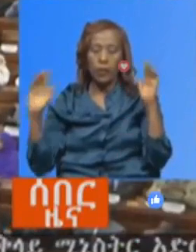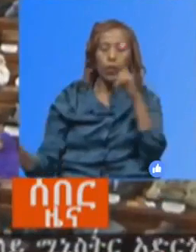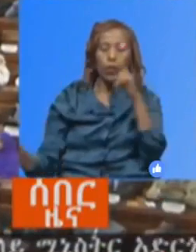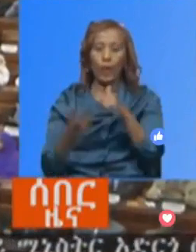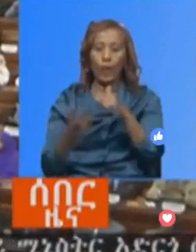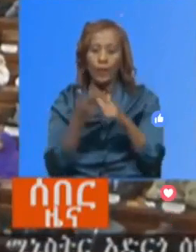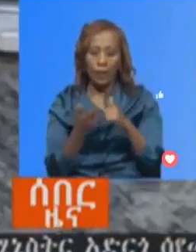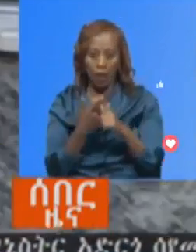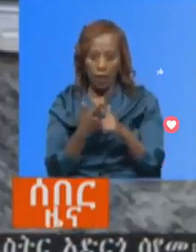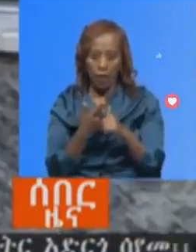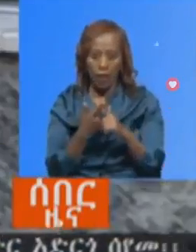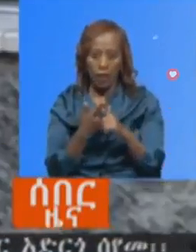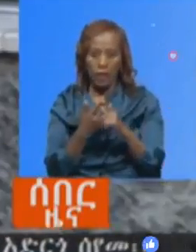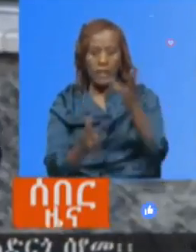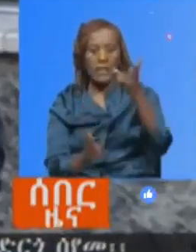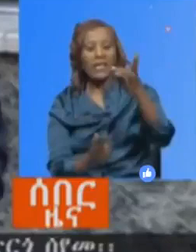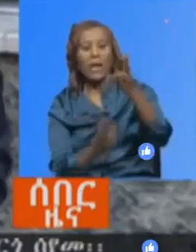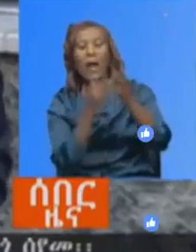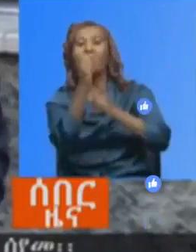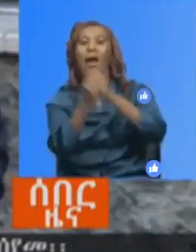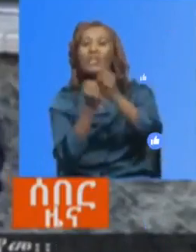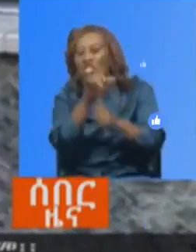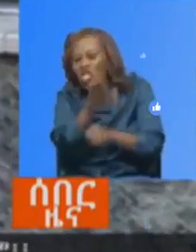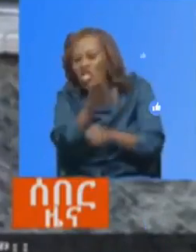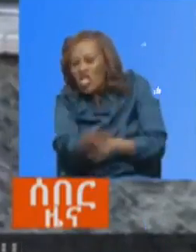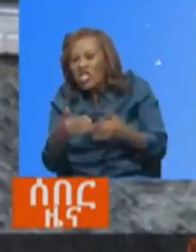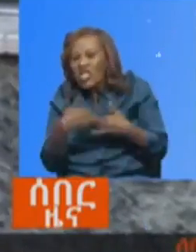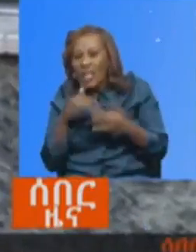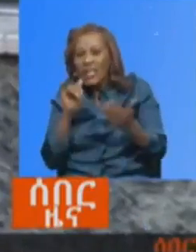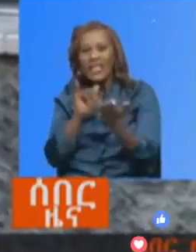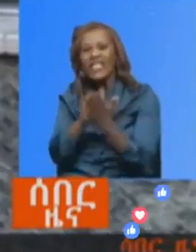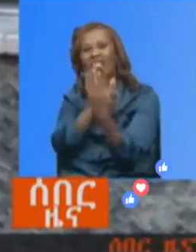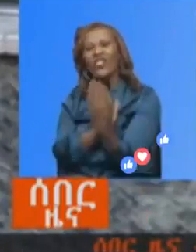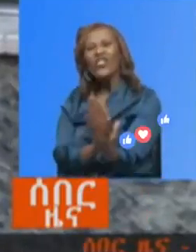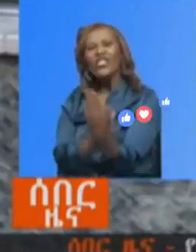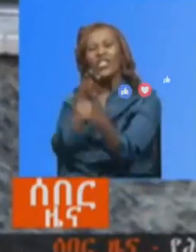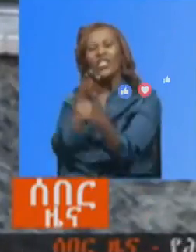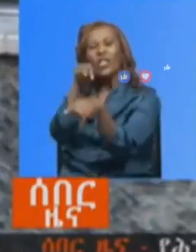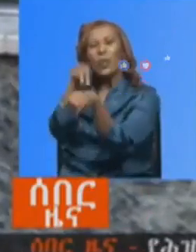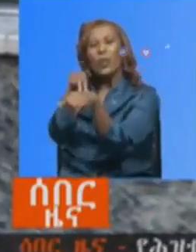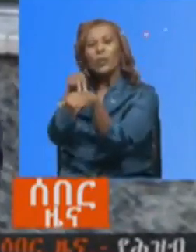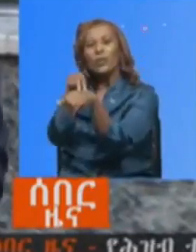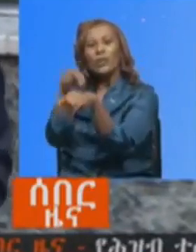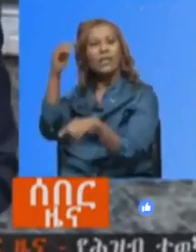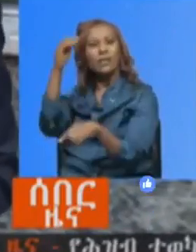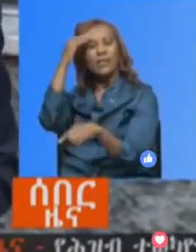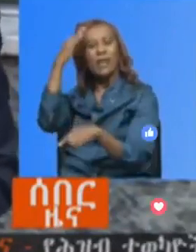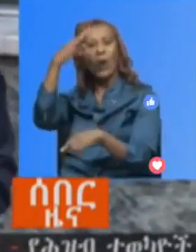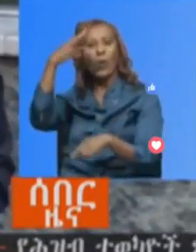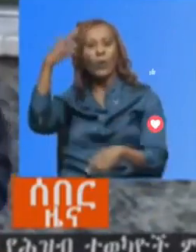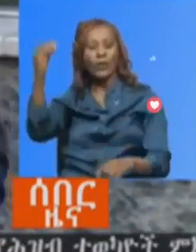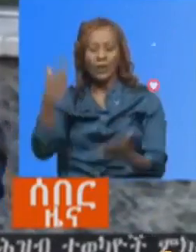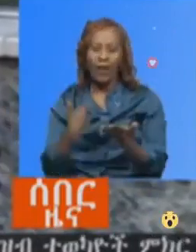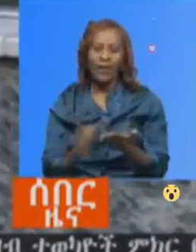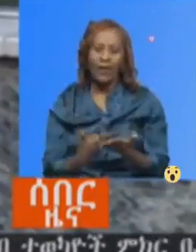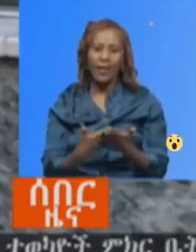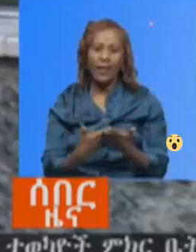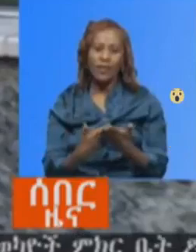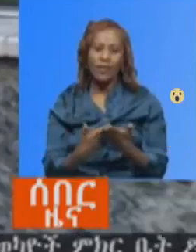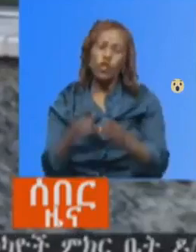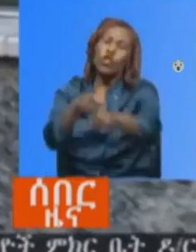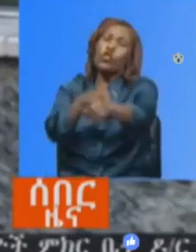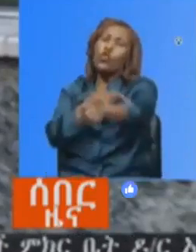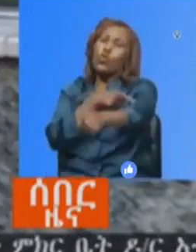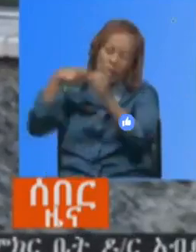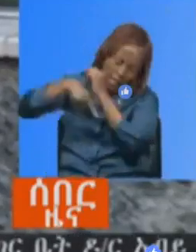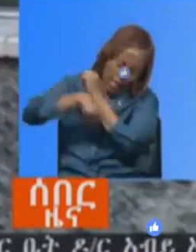ሁለተኛ የሰባት አመት ልጅ ያለው እንዲህ ከፊታችሁ እንደምቆም የምታውቁና ይህንን ሩቅ